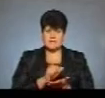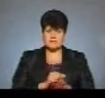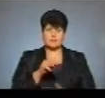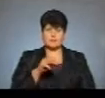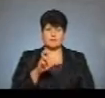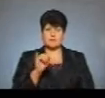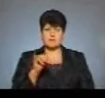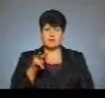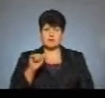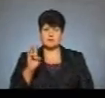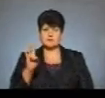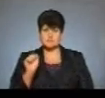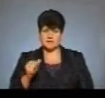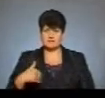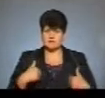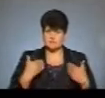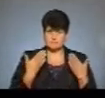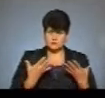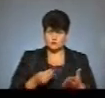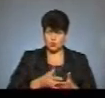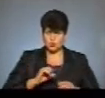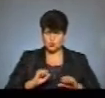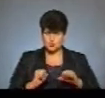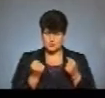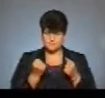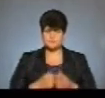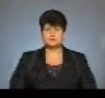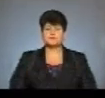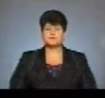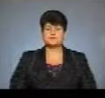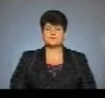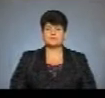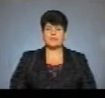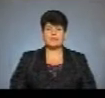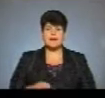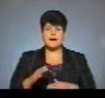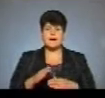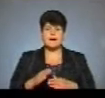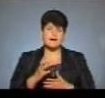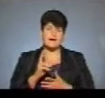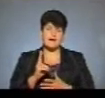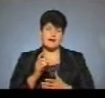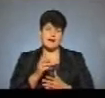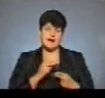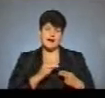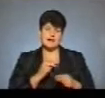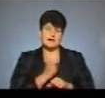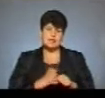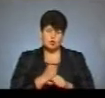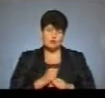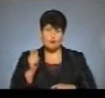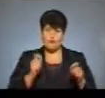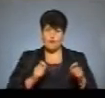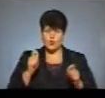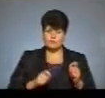вас. Добрий вечір, дорогі друзі. На кар'єрному форумі «Профорієнтація 2019» у Бережанах